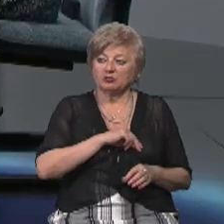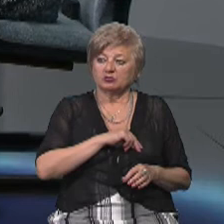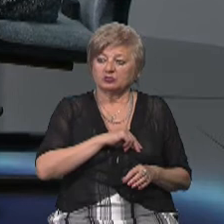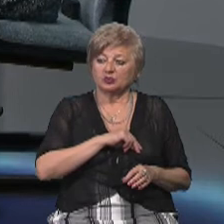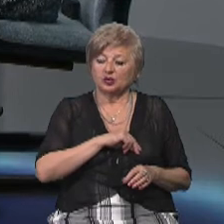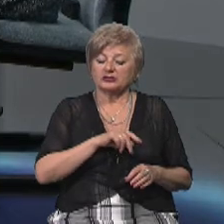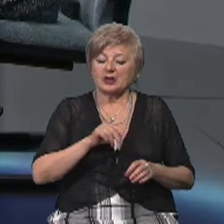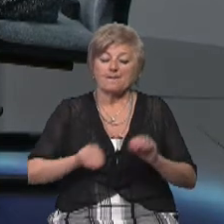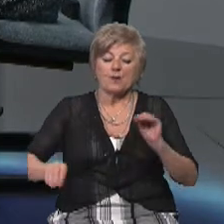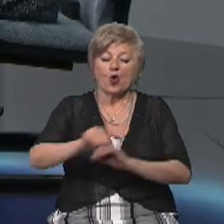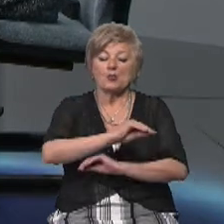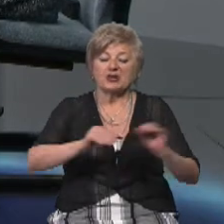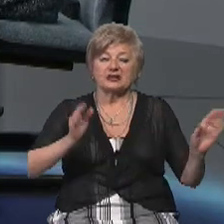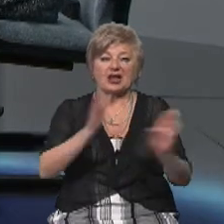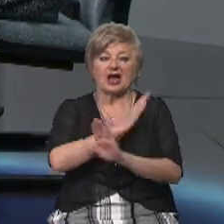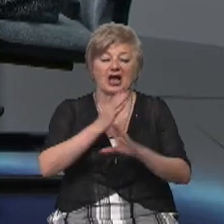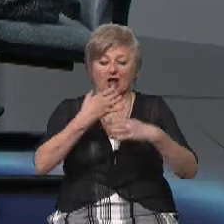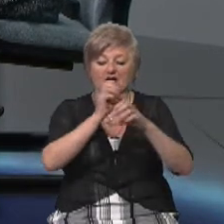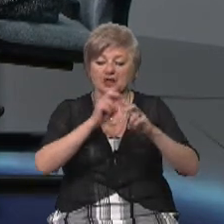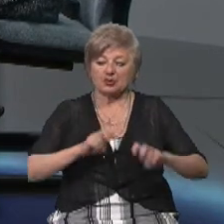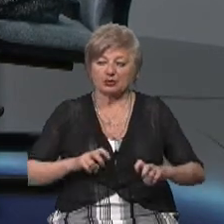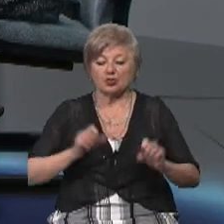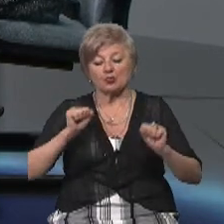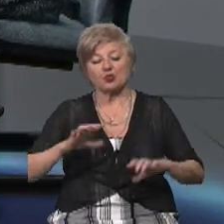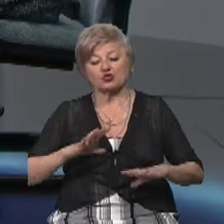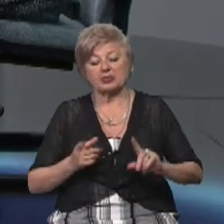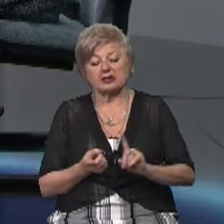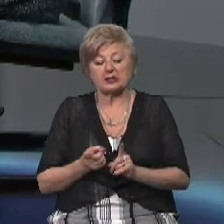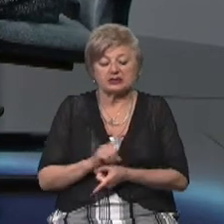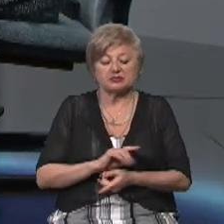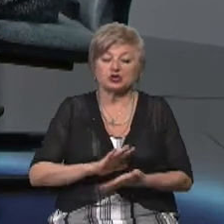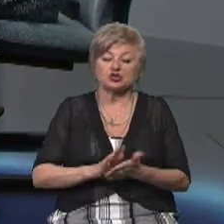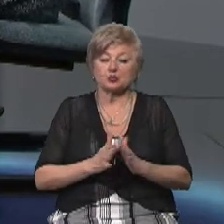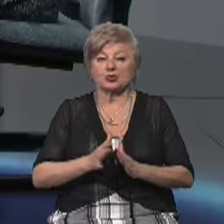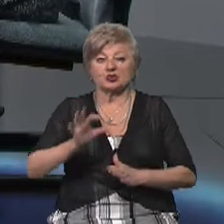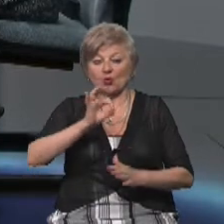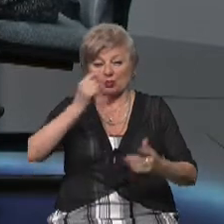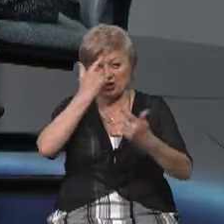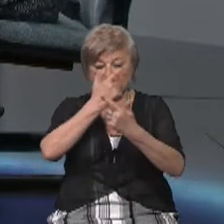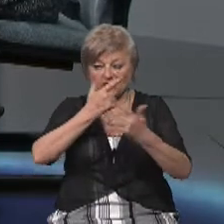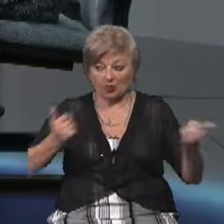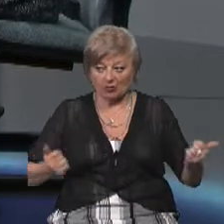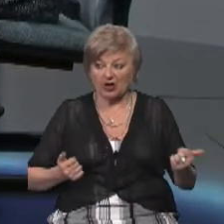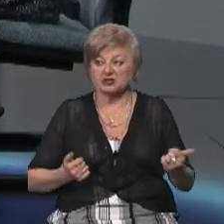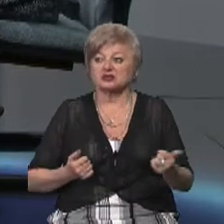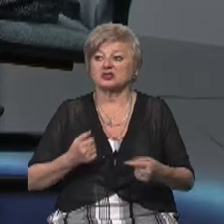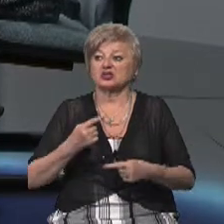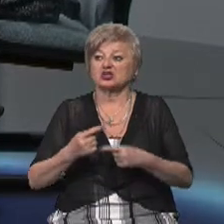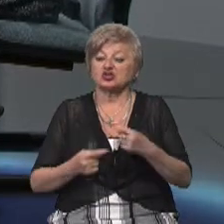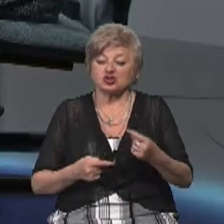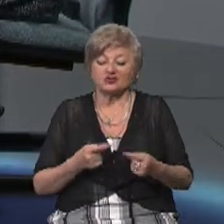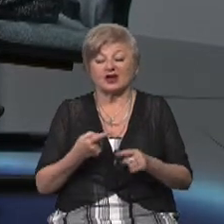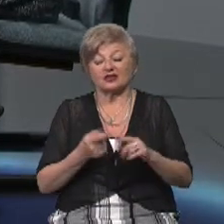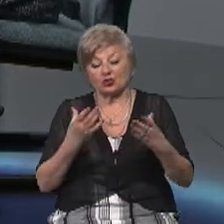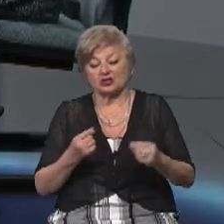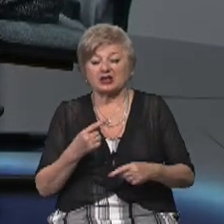мобільна еколабораторія? Чи можна було б змінити ситуацію з інформуванням і через два тижні, і навіть тоді,